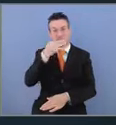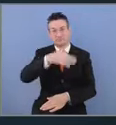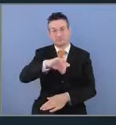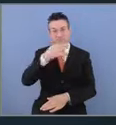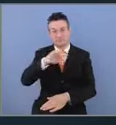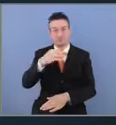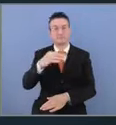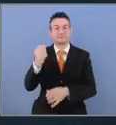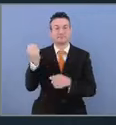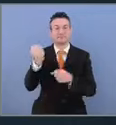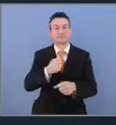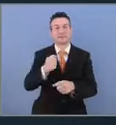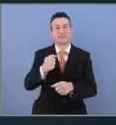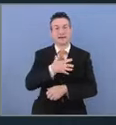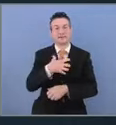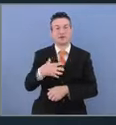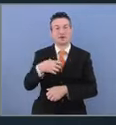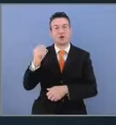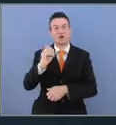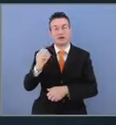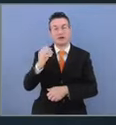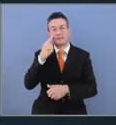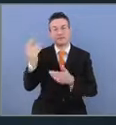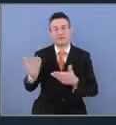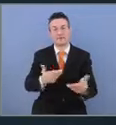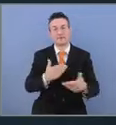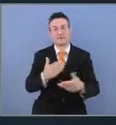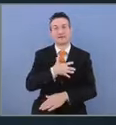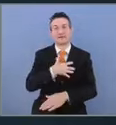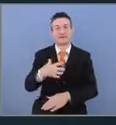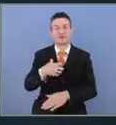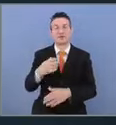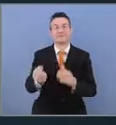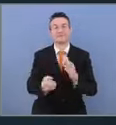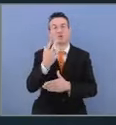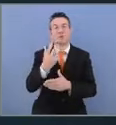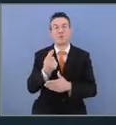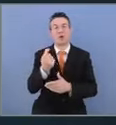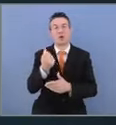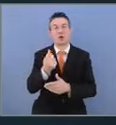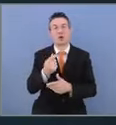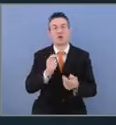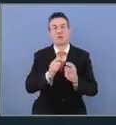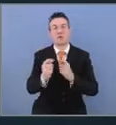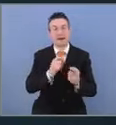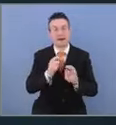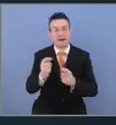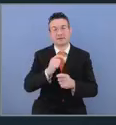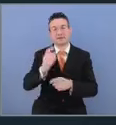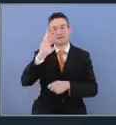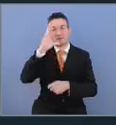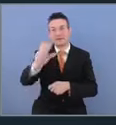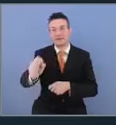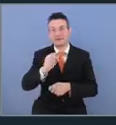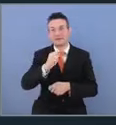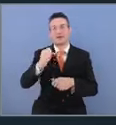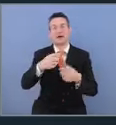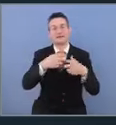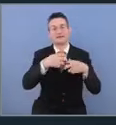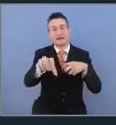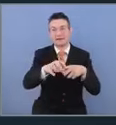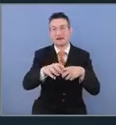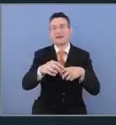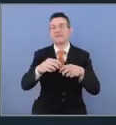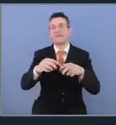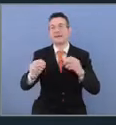l'assessore Onorati, e do il benvenuto all'assessore allo sviluppo economico, commercio, artigianato, università, ricerca, startup e innovazione della Regione Lazio, Paolo